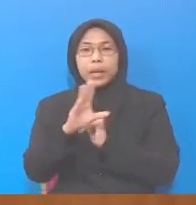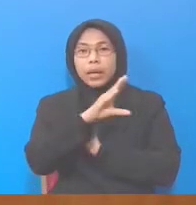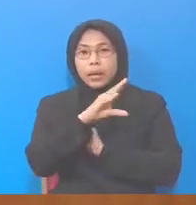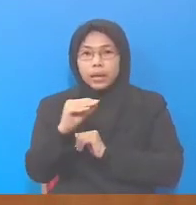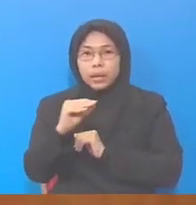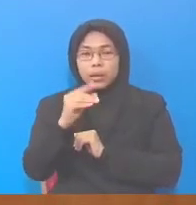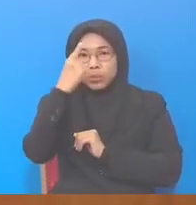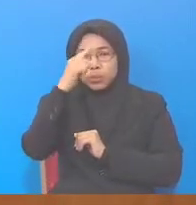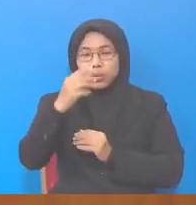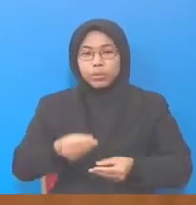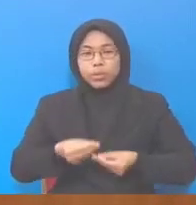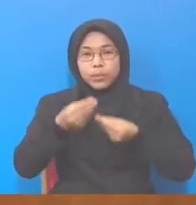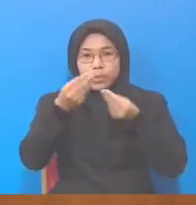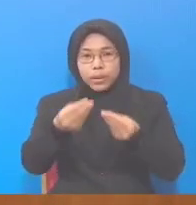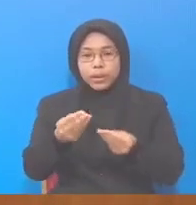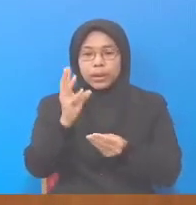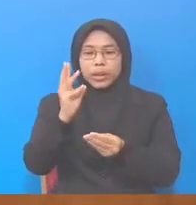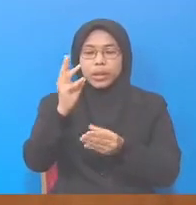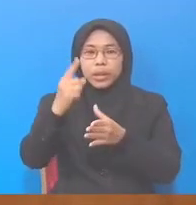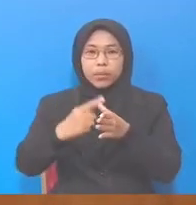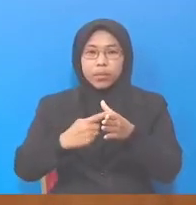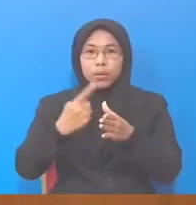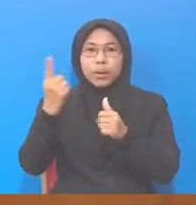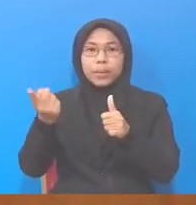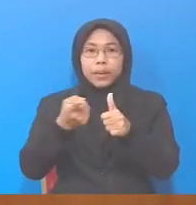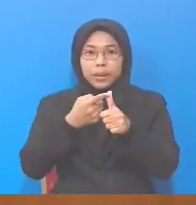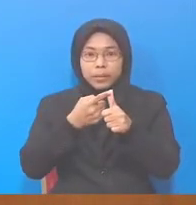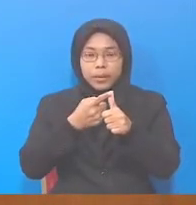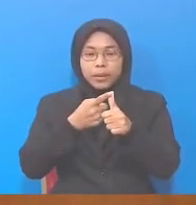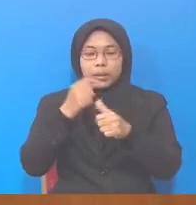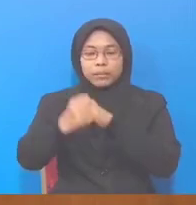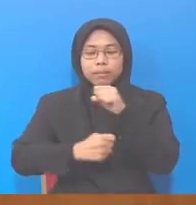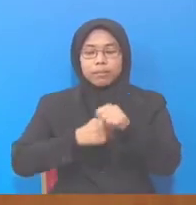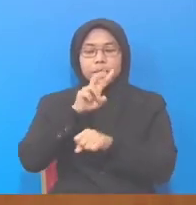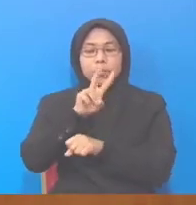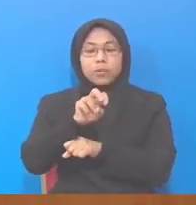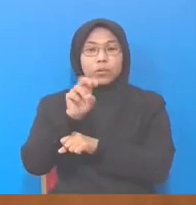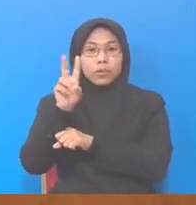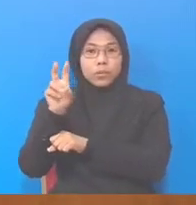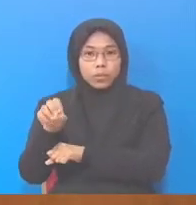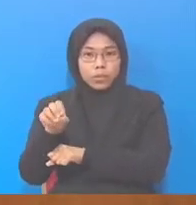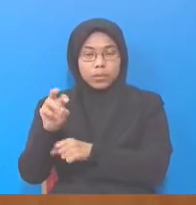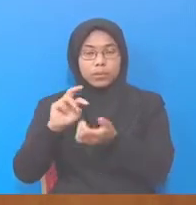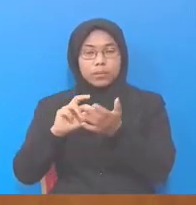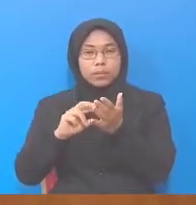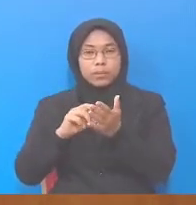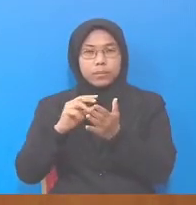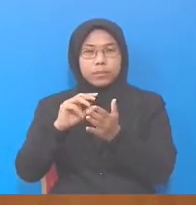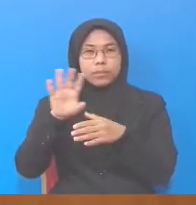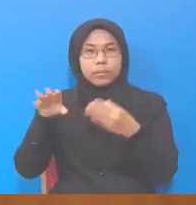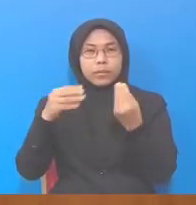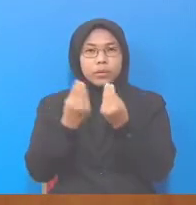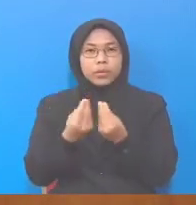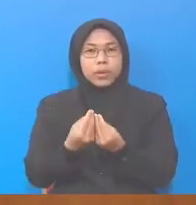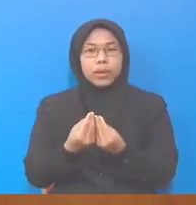manakala sumbangan bagi enam bulan pertama tahun 2020 adalah sebanyak